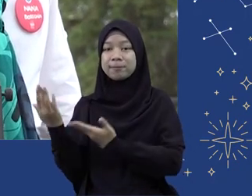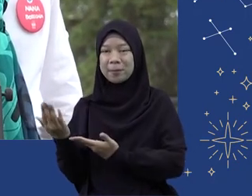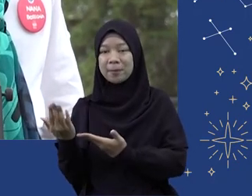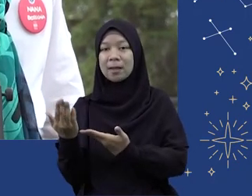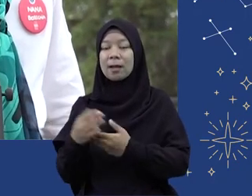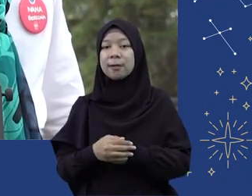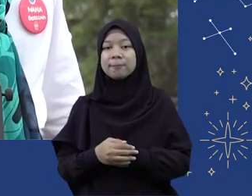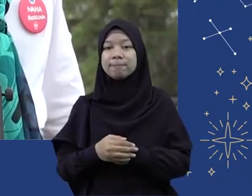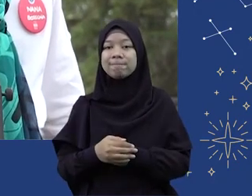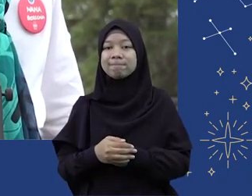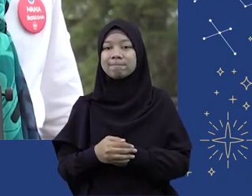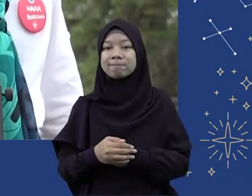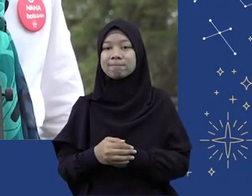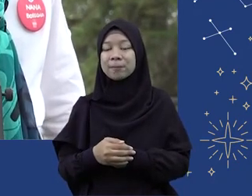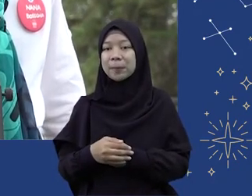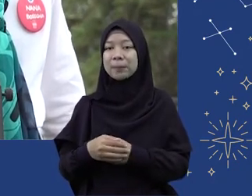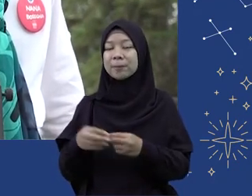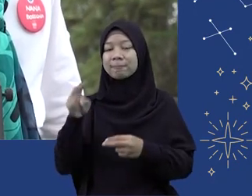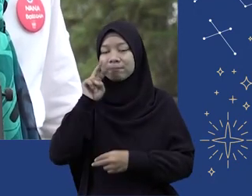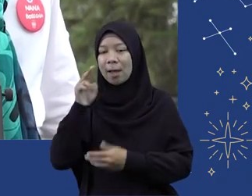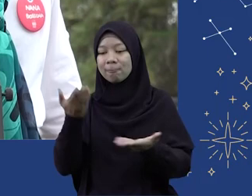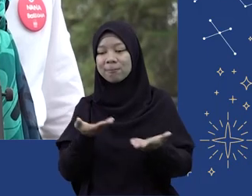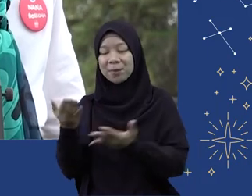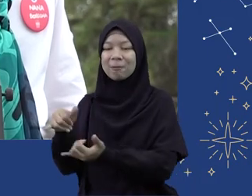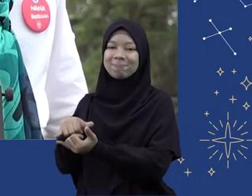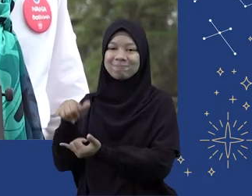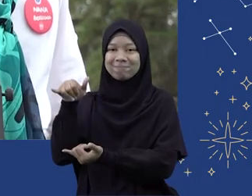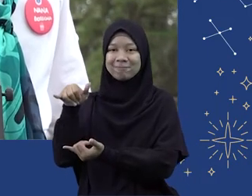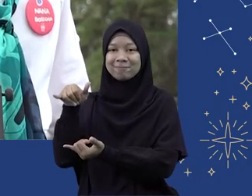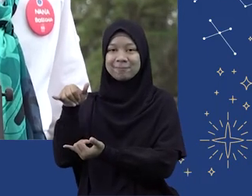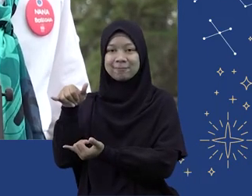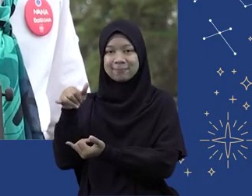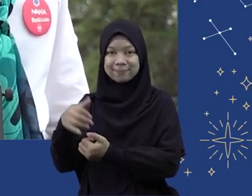Alumni astronomi Indonesia untuk berkenan menyaksikan pemberian piagam penghargaan